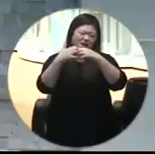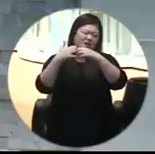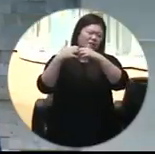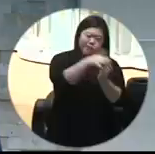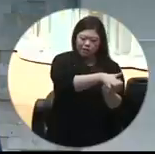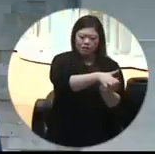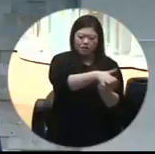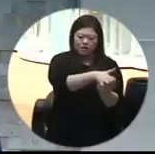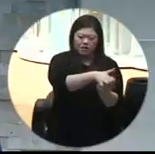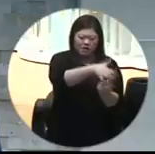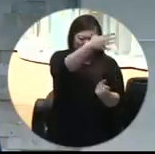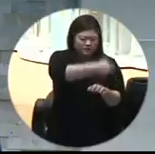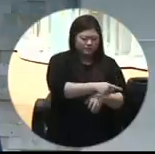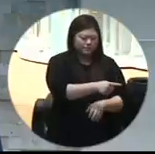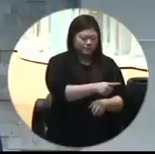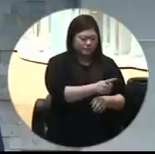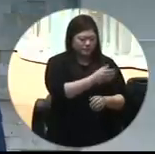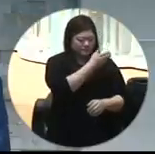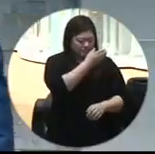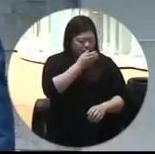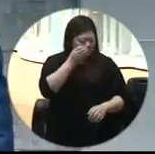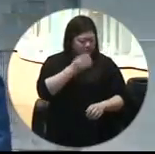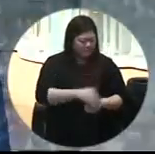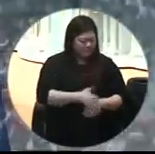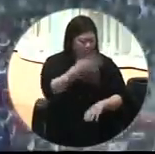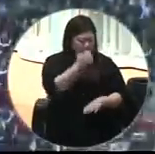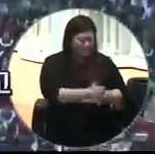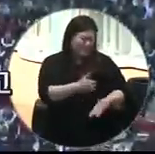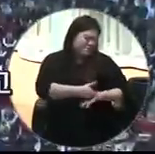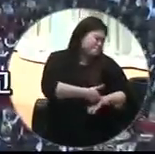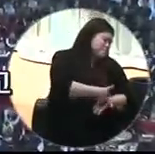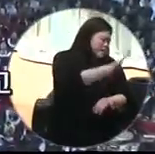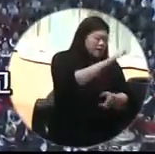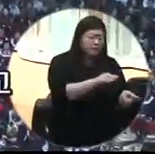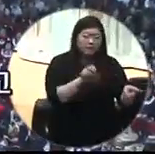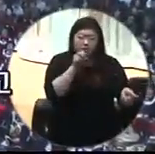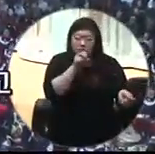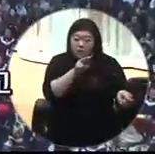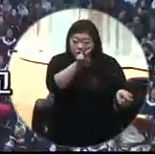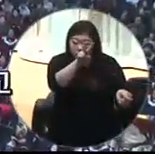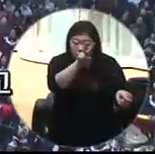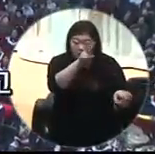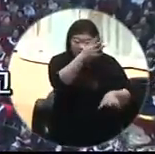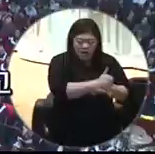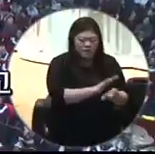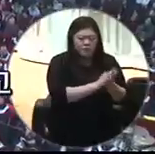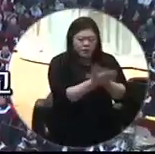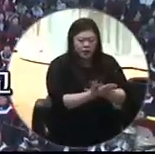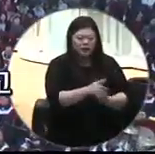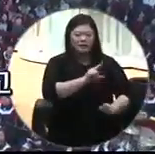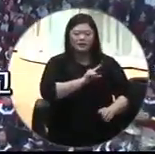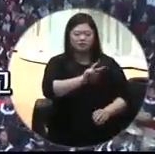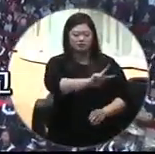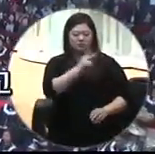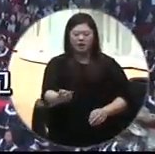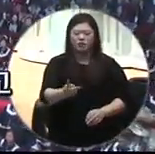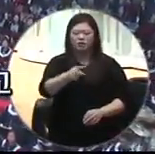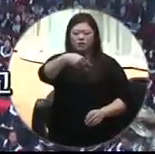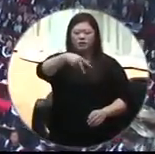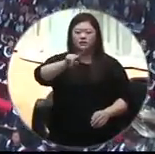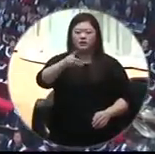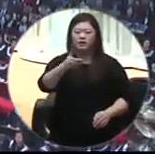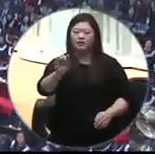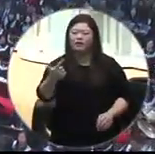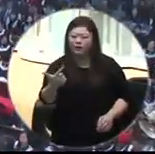결국은 내가 쫓기게 되는데 큰 용이 내가 쫓기니 옛된 마귀라고도 하고 사탄이라도 하며 온천하를 꾀하는